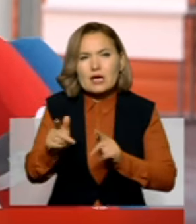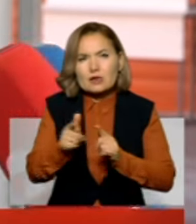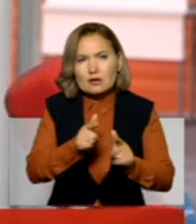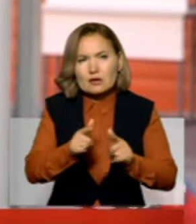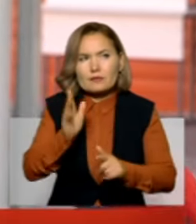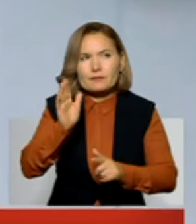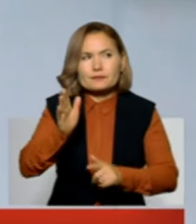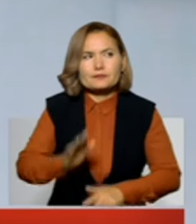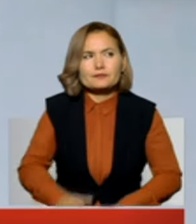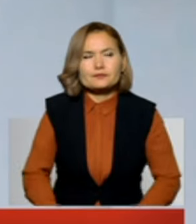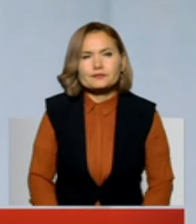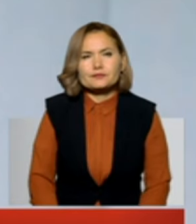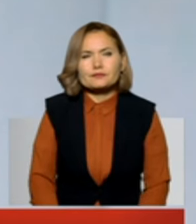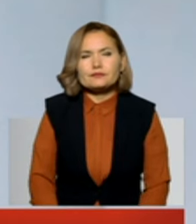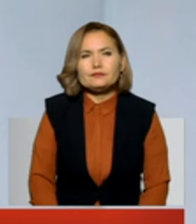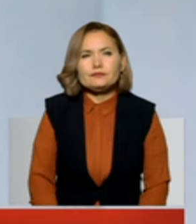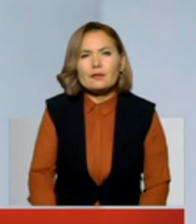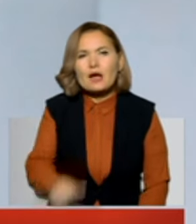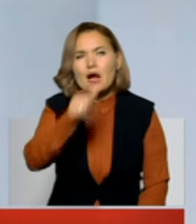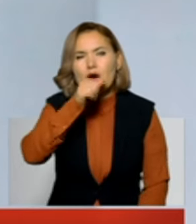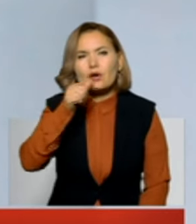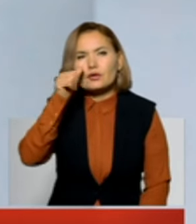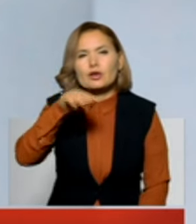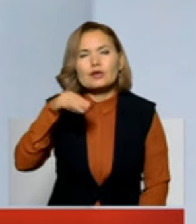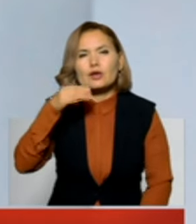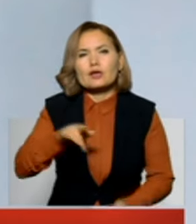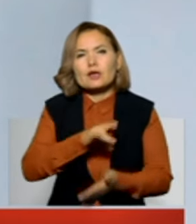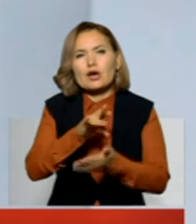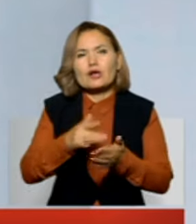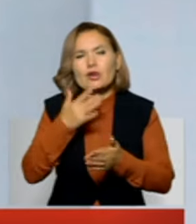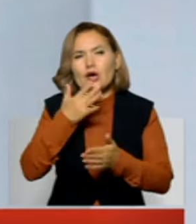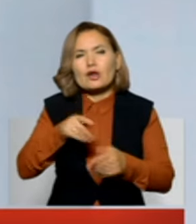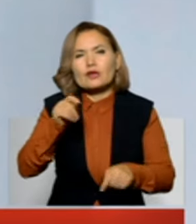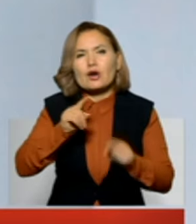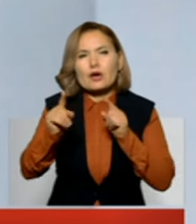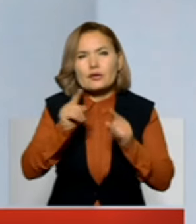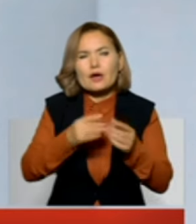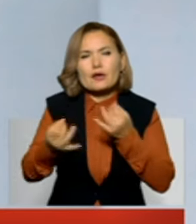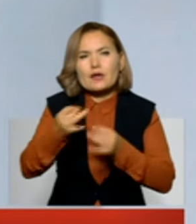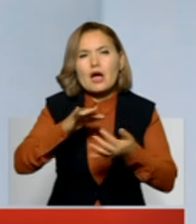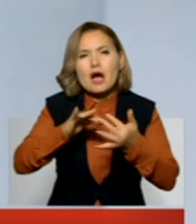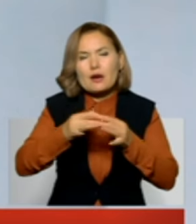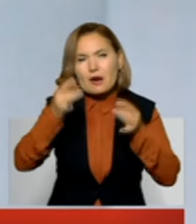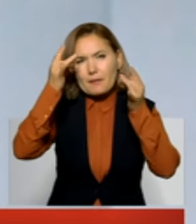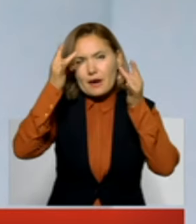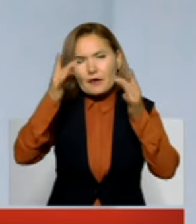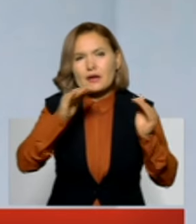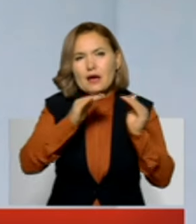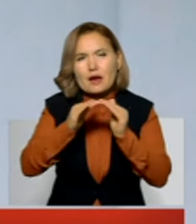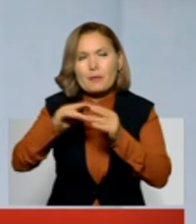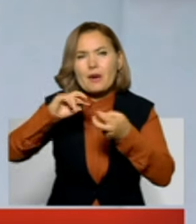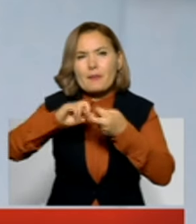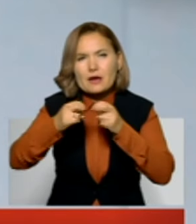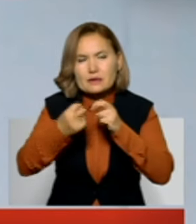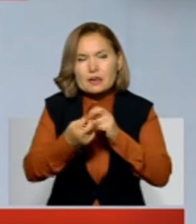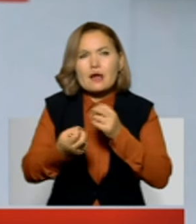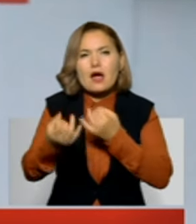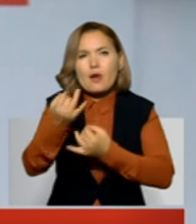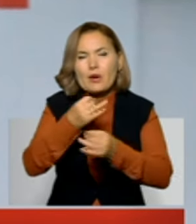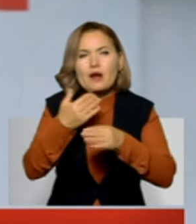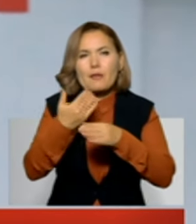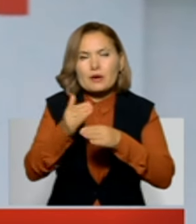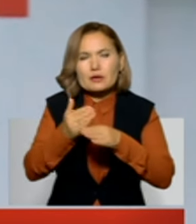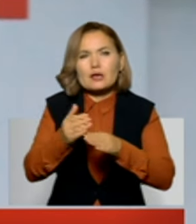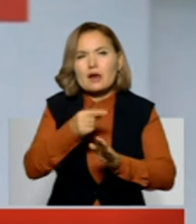мердігерлер. Ал былтыр Түркістанда өткен ұлттық құрылтайда сөз болған ауылдағы мәдени нысандар мәселесі біртіндеп шешімін